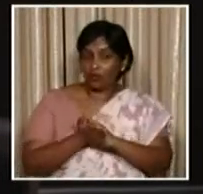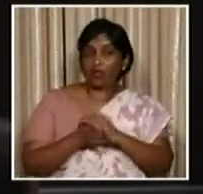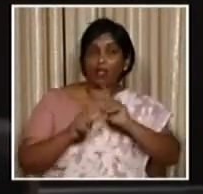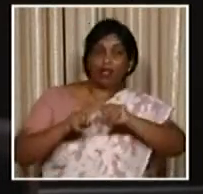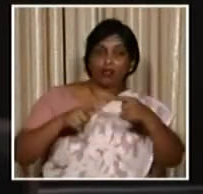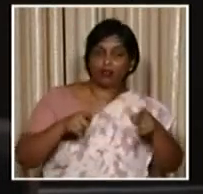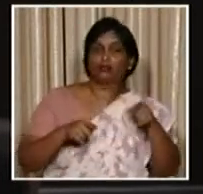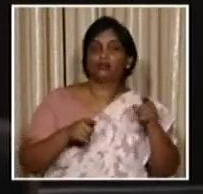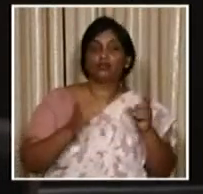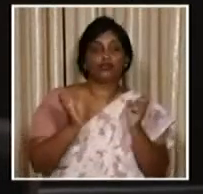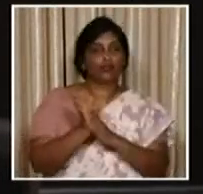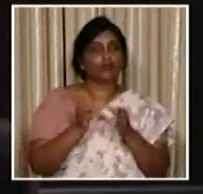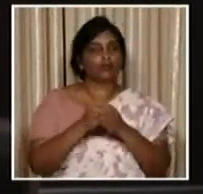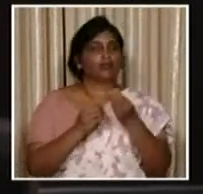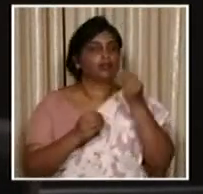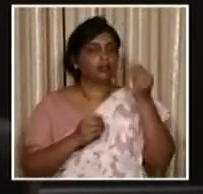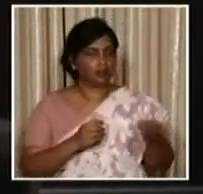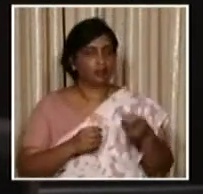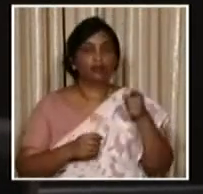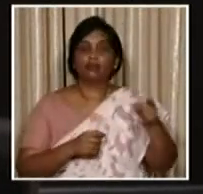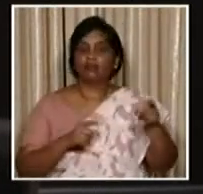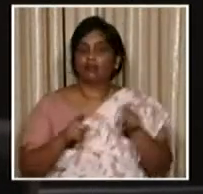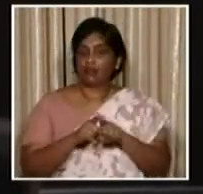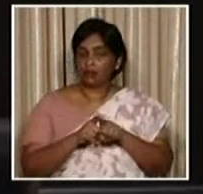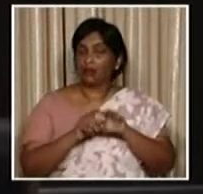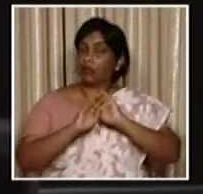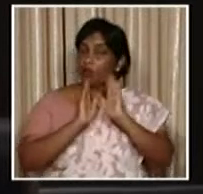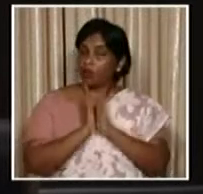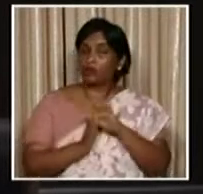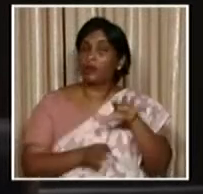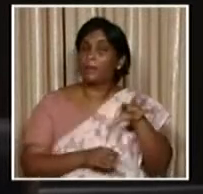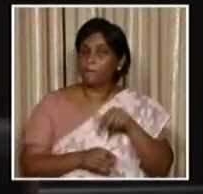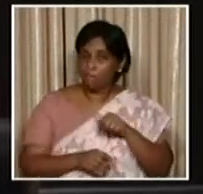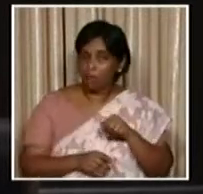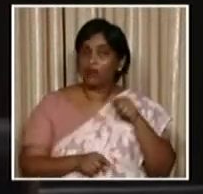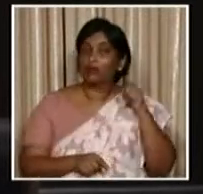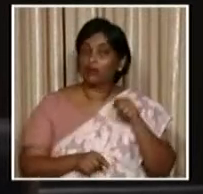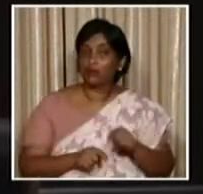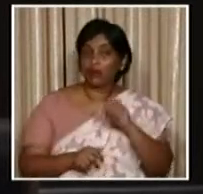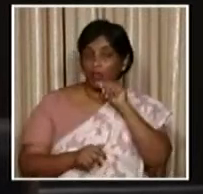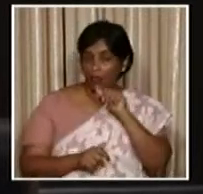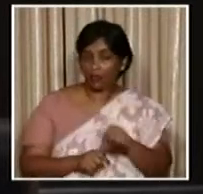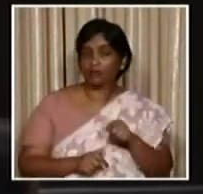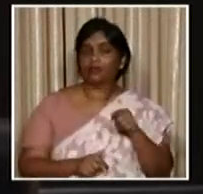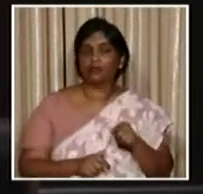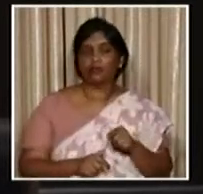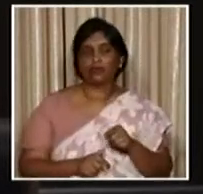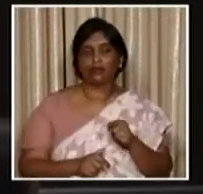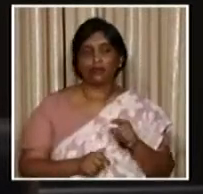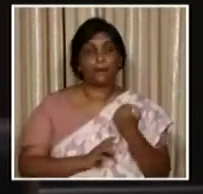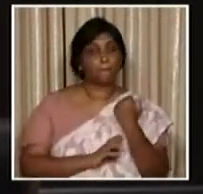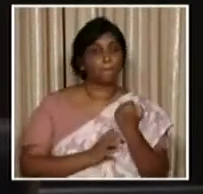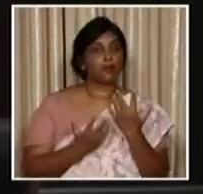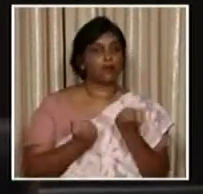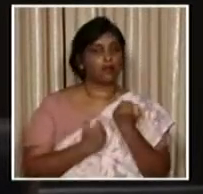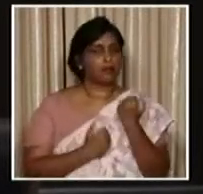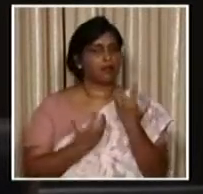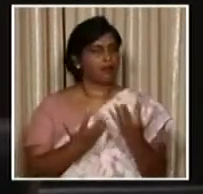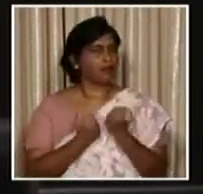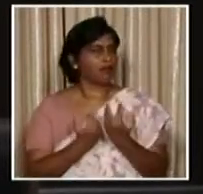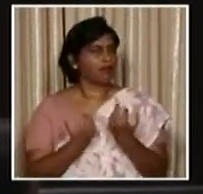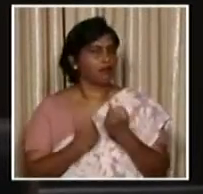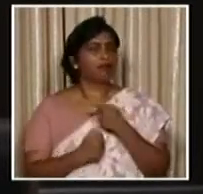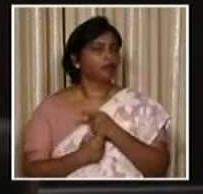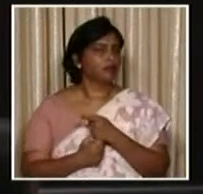අනිත් මේ කමිටු වලට බාර දෙන්න ඒ නිසා ඒව පාවිච්චි කරලා මේ සැබෑ මේක බලය ගන්න